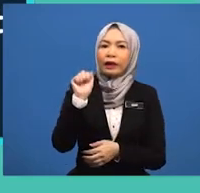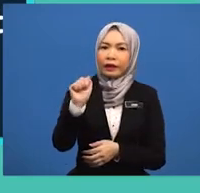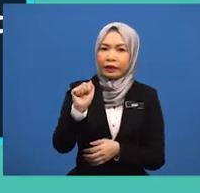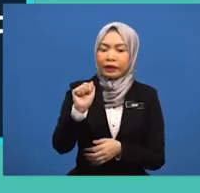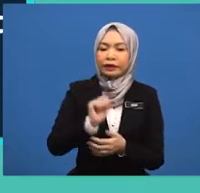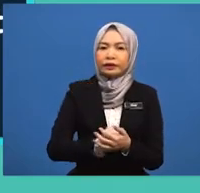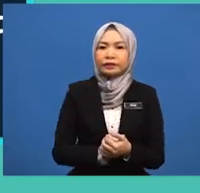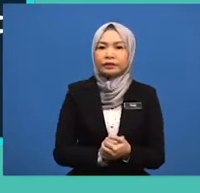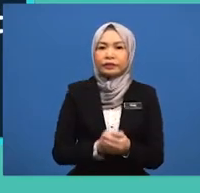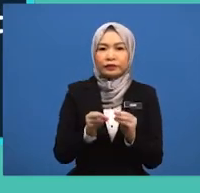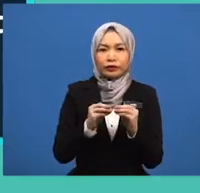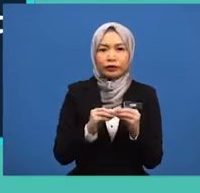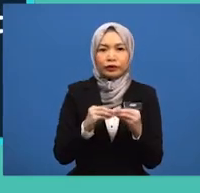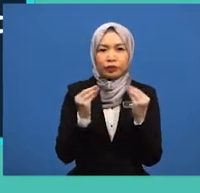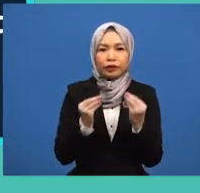pembilang.